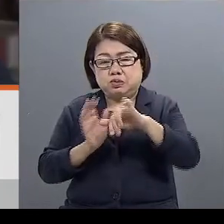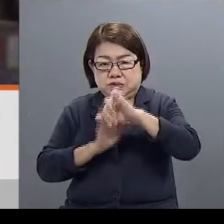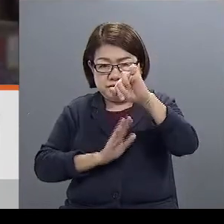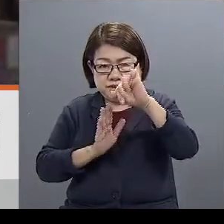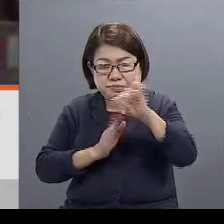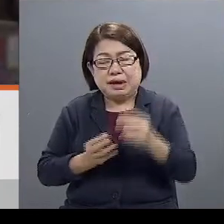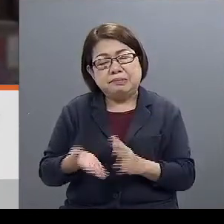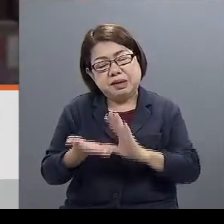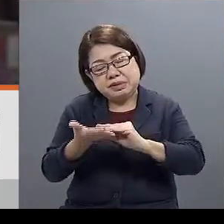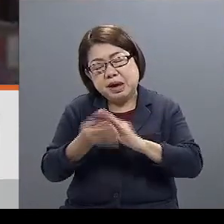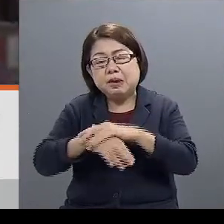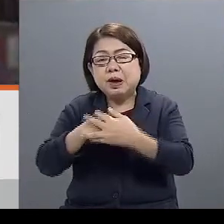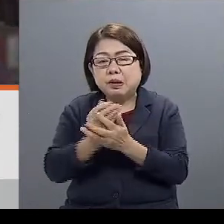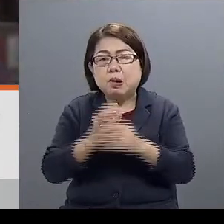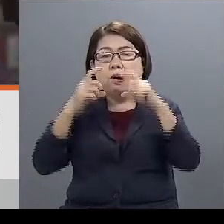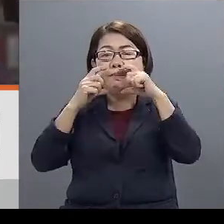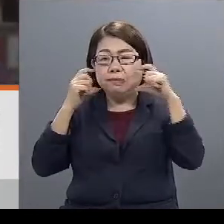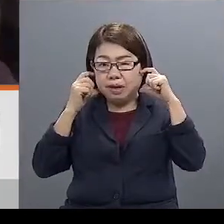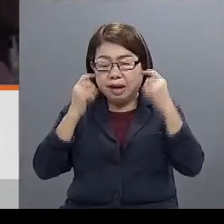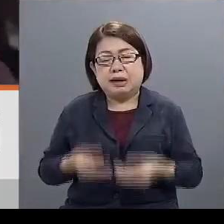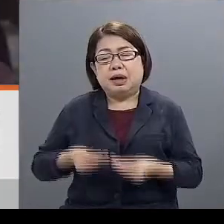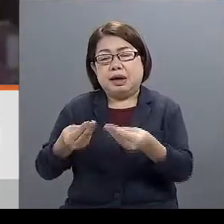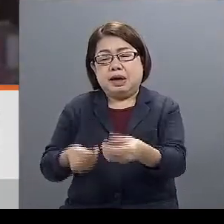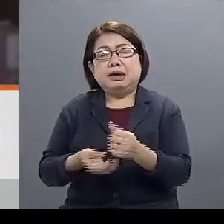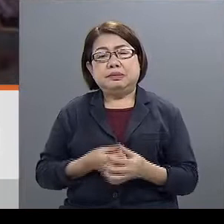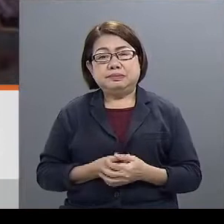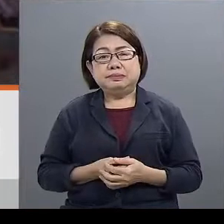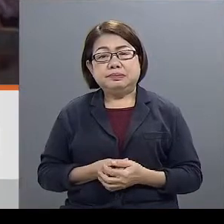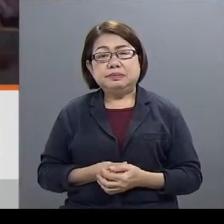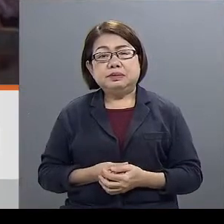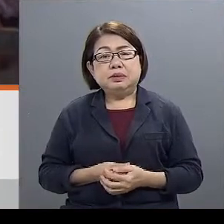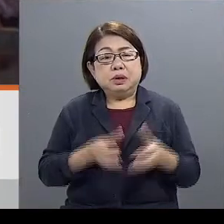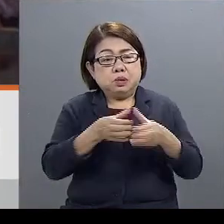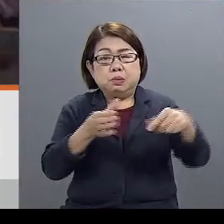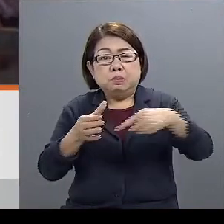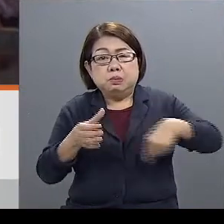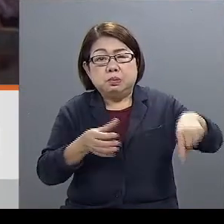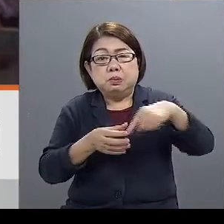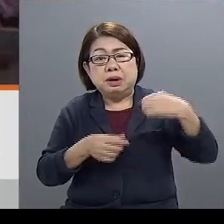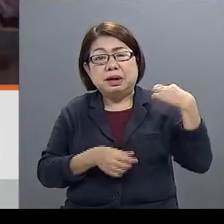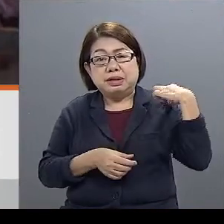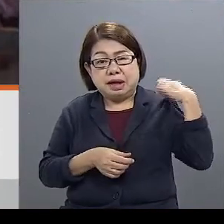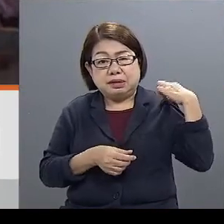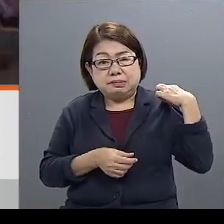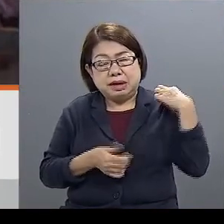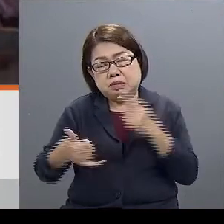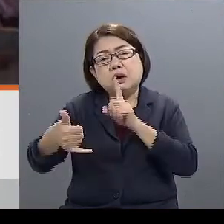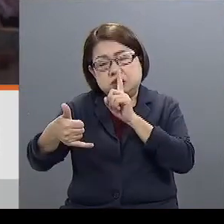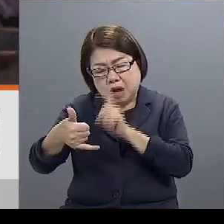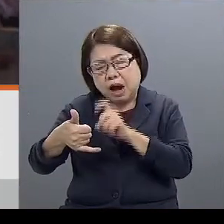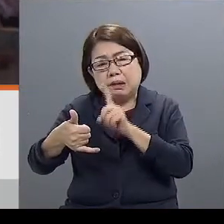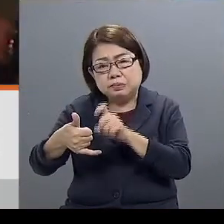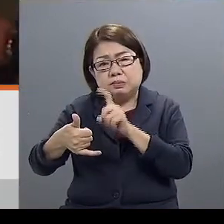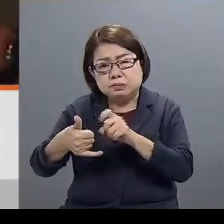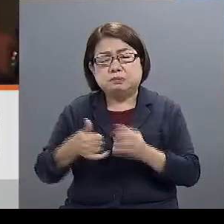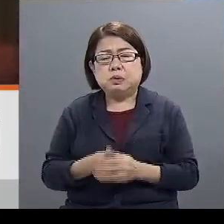หม่ไม่เฉพาะการมอบสิ่งของช่วยเหลือแต่สิ่งที่อาสาสมัครให้ความสำคัญคือการเก็บข้อมูลสุขภาพและเน้นย้ำวิธีการปฏิบัติตัว